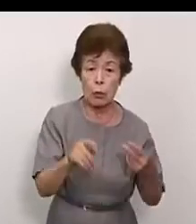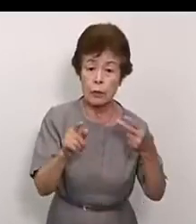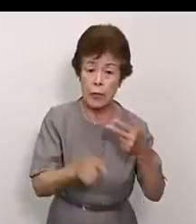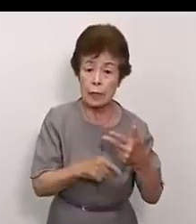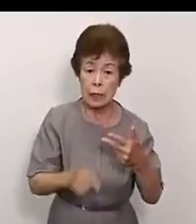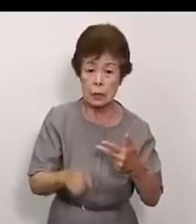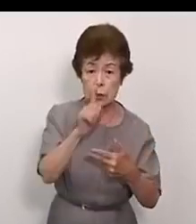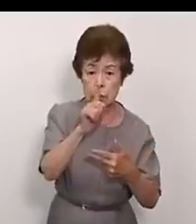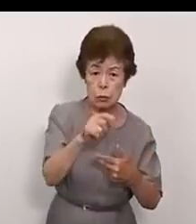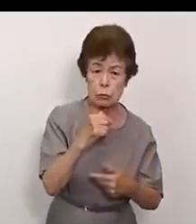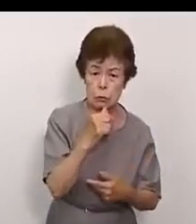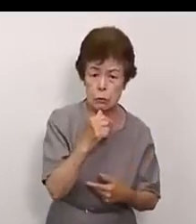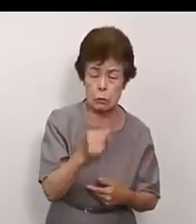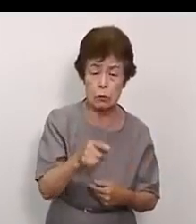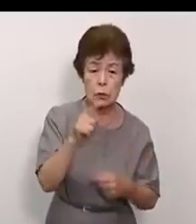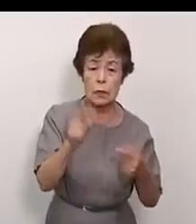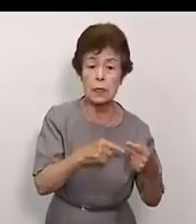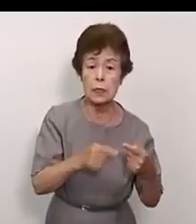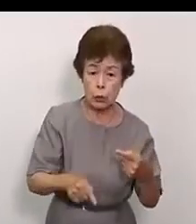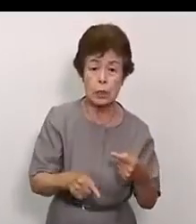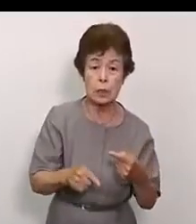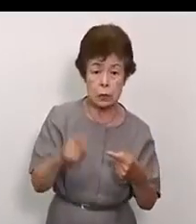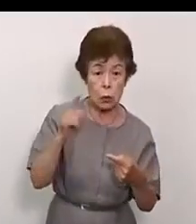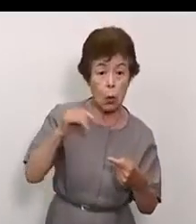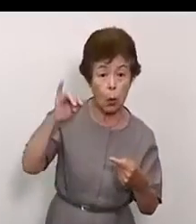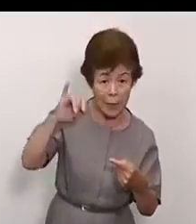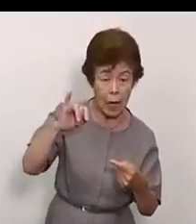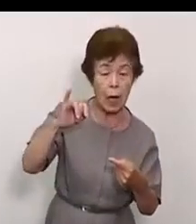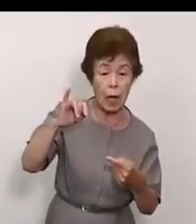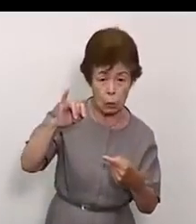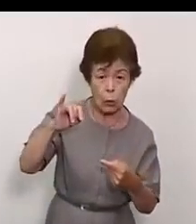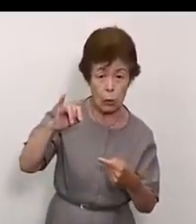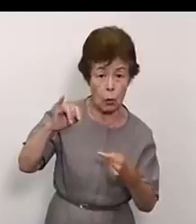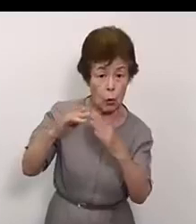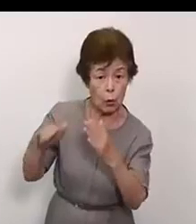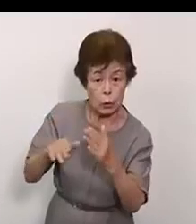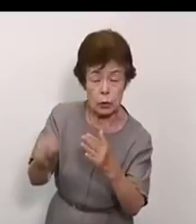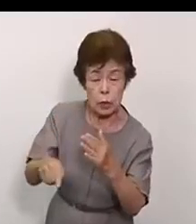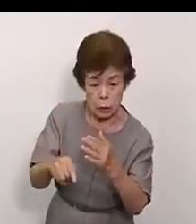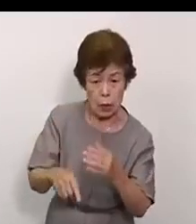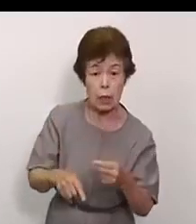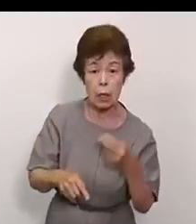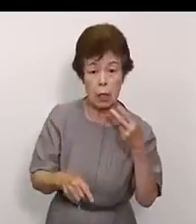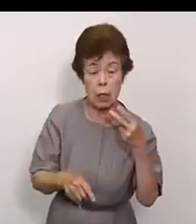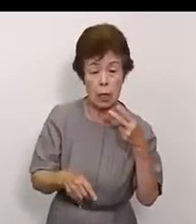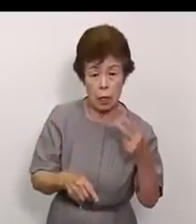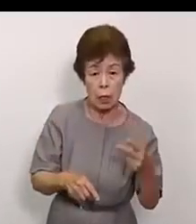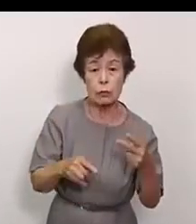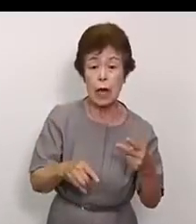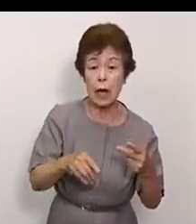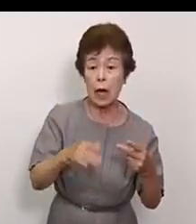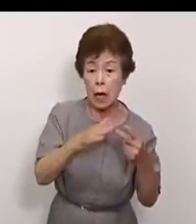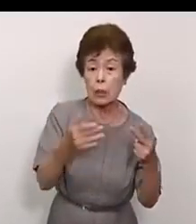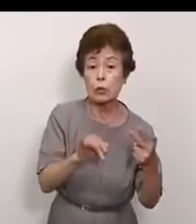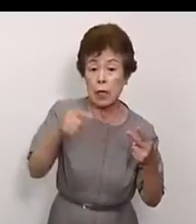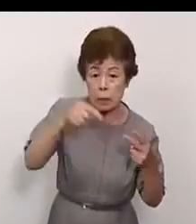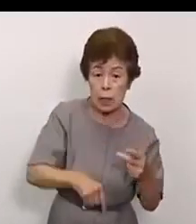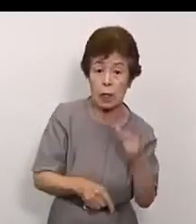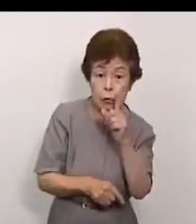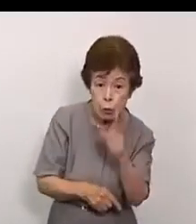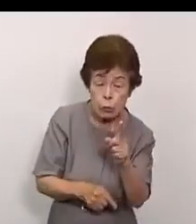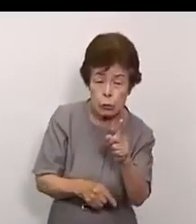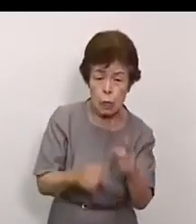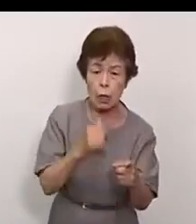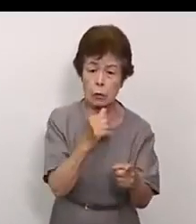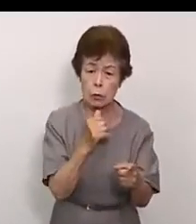状態、それから一人親世帯、シングルマザーなどの一人親世帯は2世帯に1世帯が貧困状態だというふう